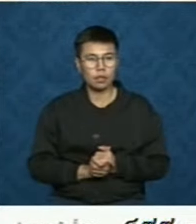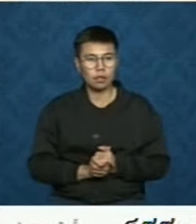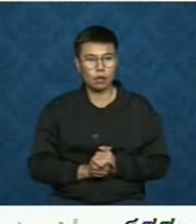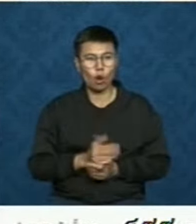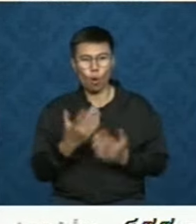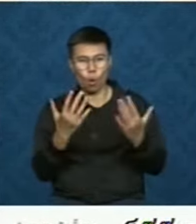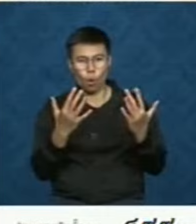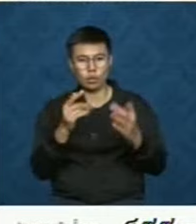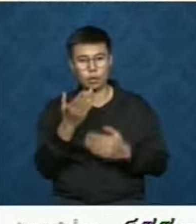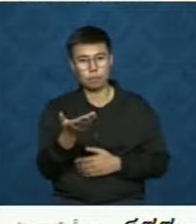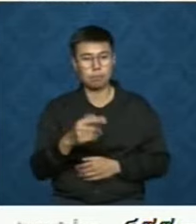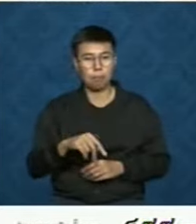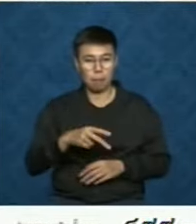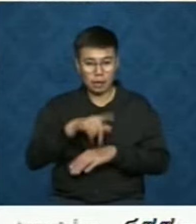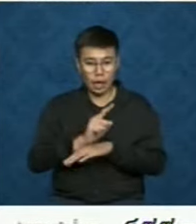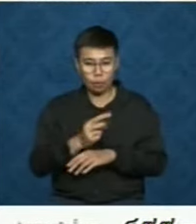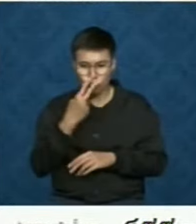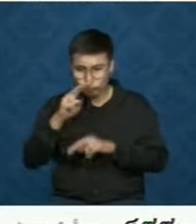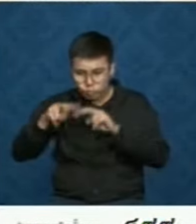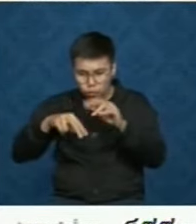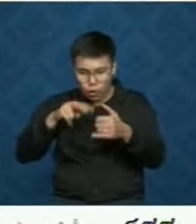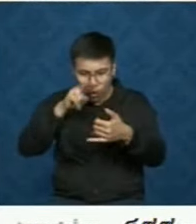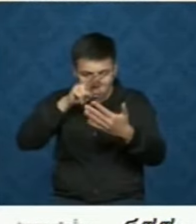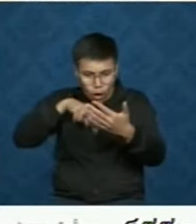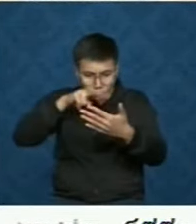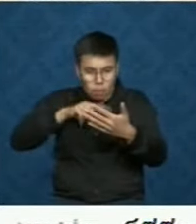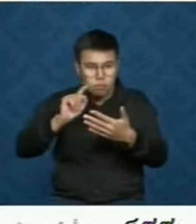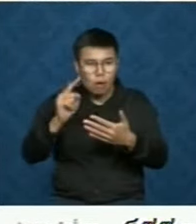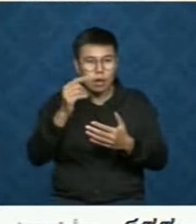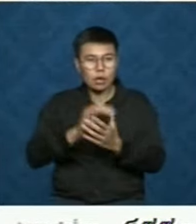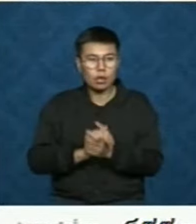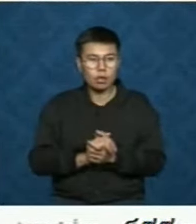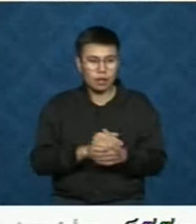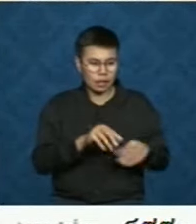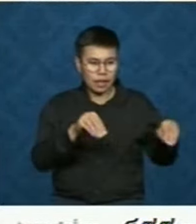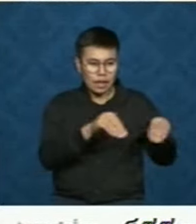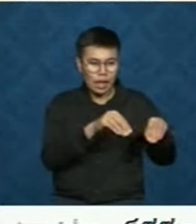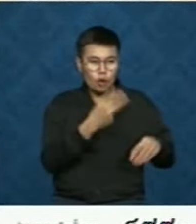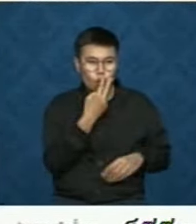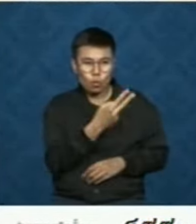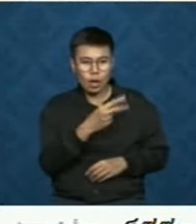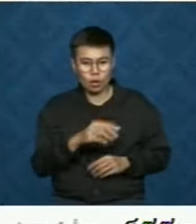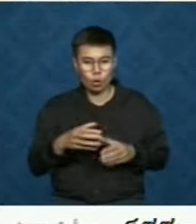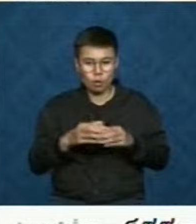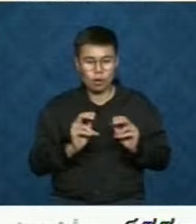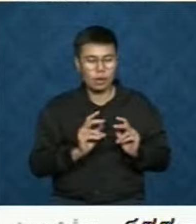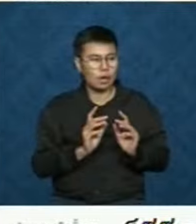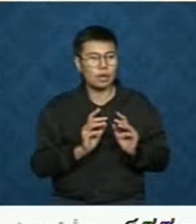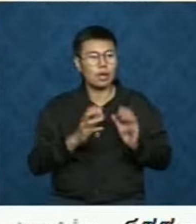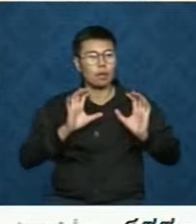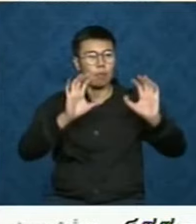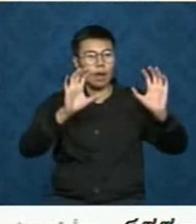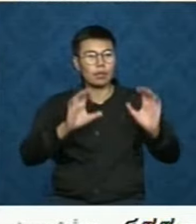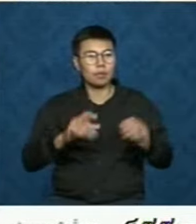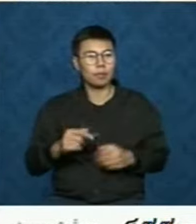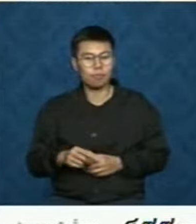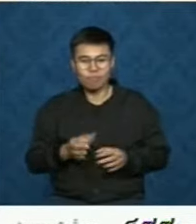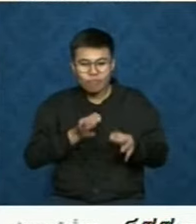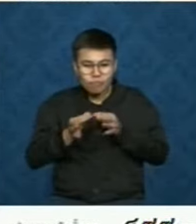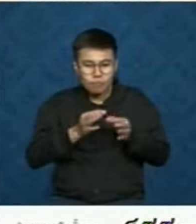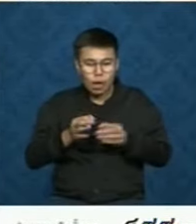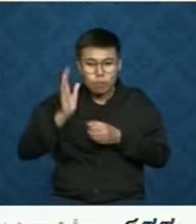ต้องรอให้ท่านประธานไปตรวจสอบอะไรเลยฮะก็ก็อยู่กับตรงนี้ยฮะรัฐบาลน่ะฮะจะไม่ชี้แจงจะไม่พูดอะไรเลยเหรอ